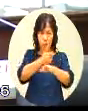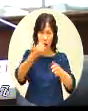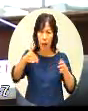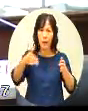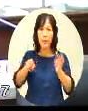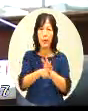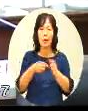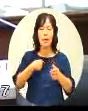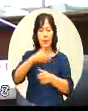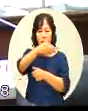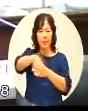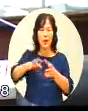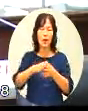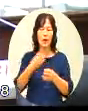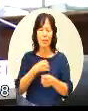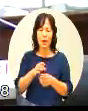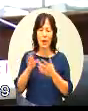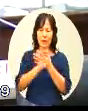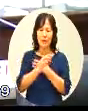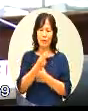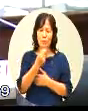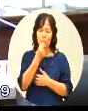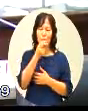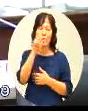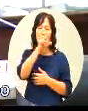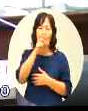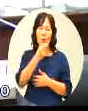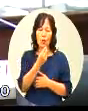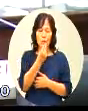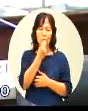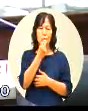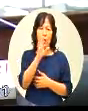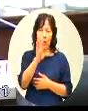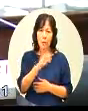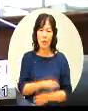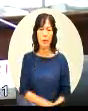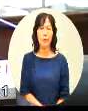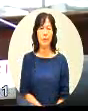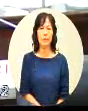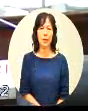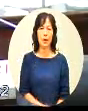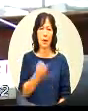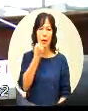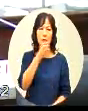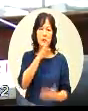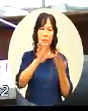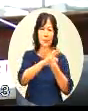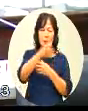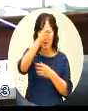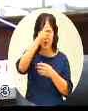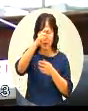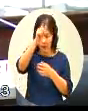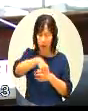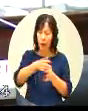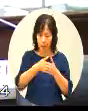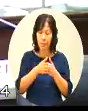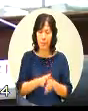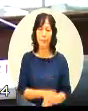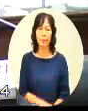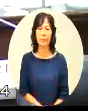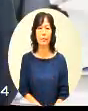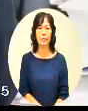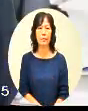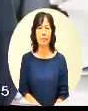拦下来要跟我酒测他跟我酒测，可是呢是别的员警来要跟我酒测。